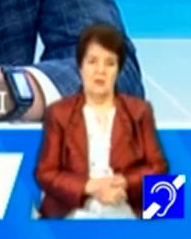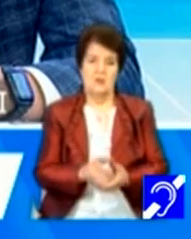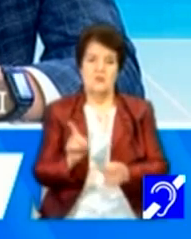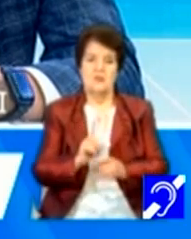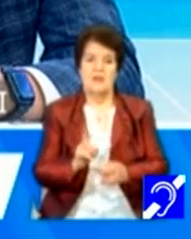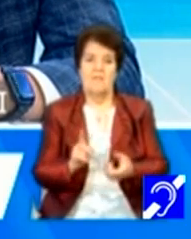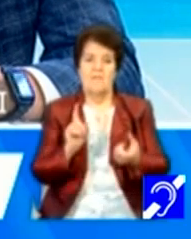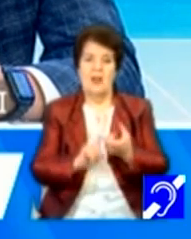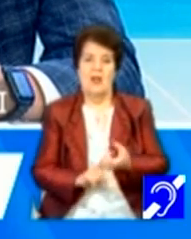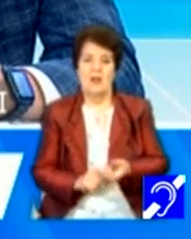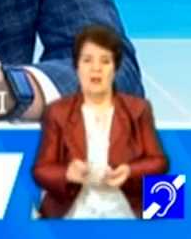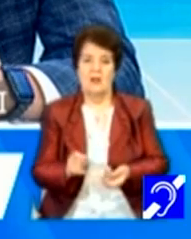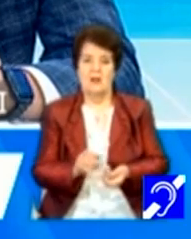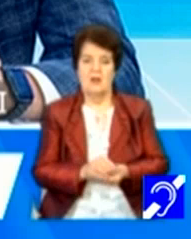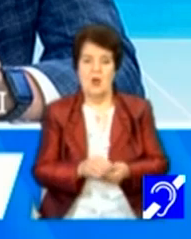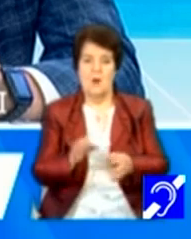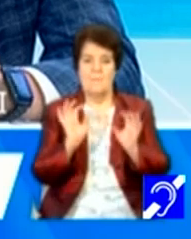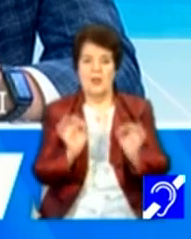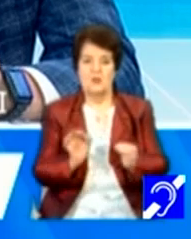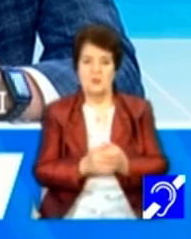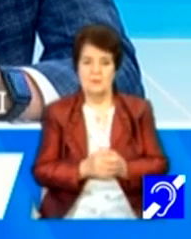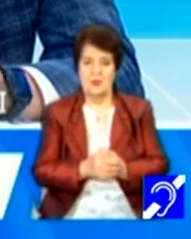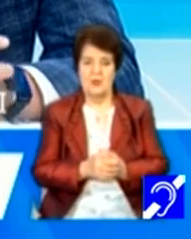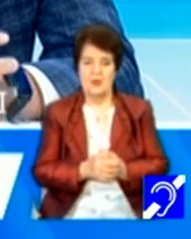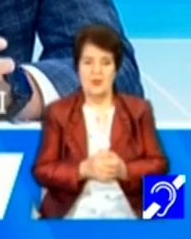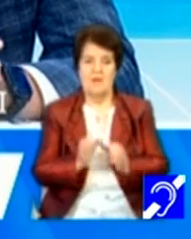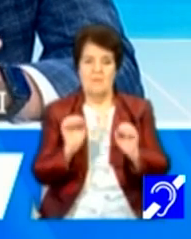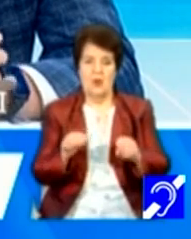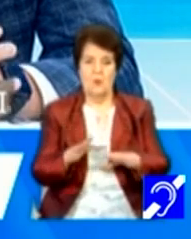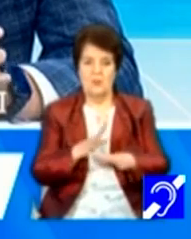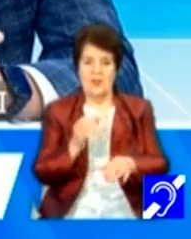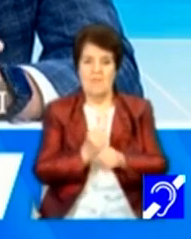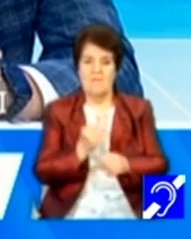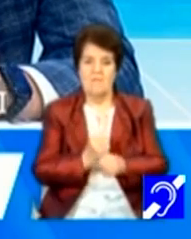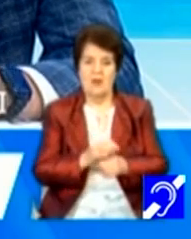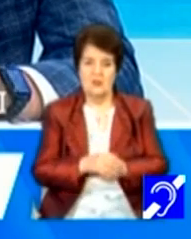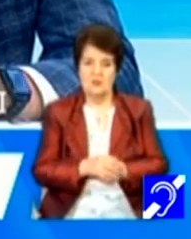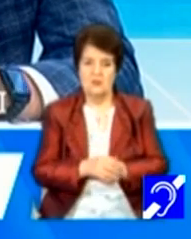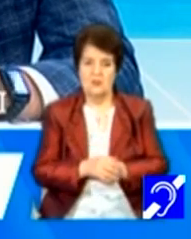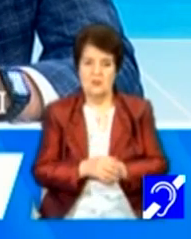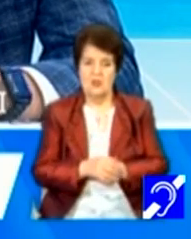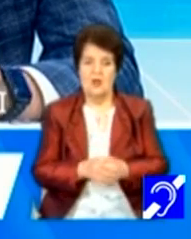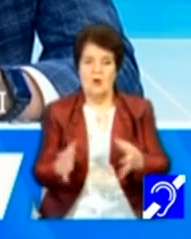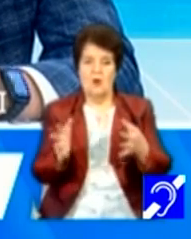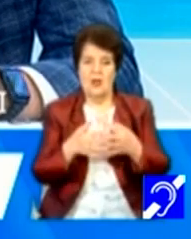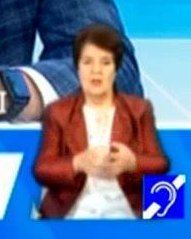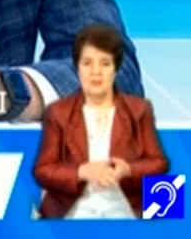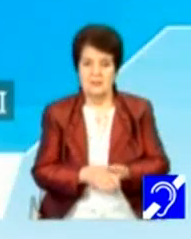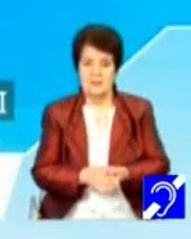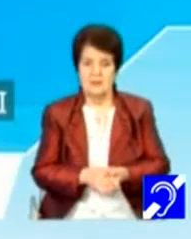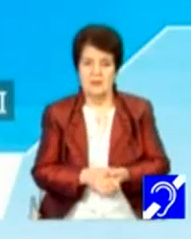de... adică ce principii sau, știu, valori v-ar putea face să faceți o alianță, să închegați o alianță cu PAS, de